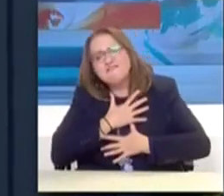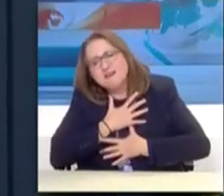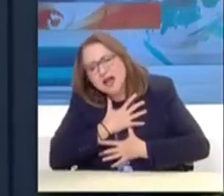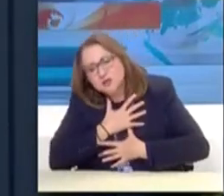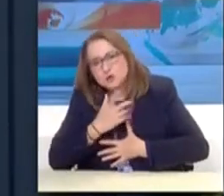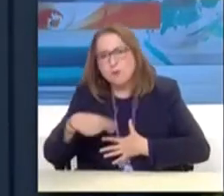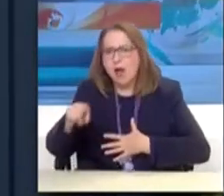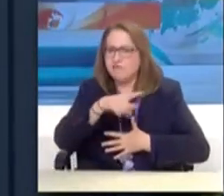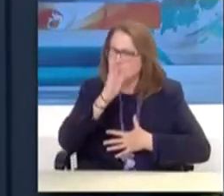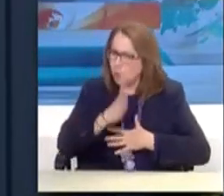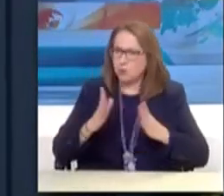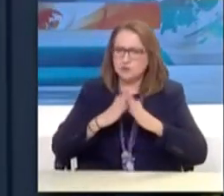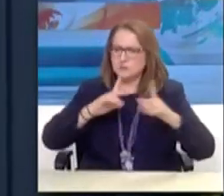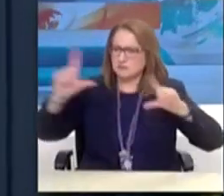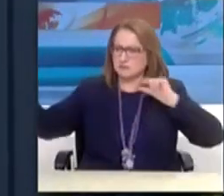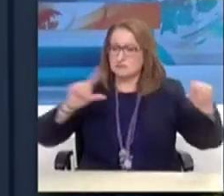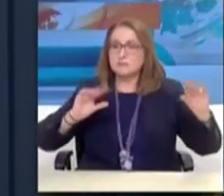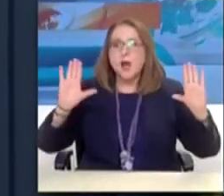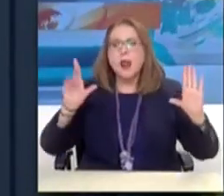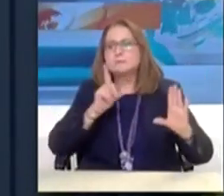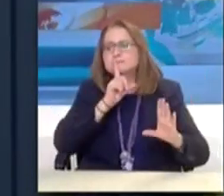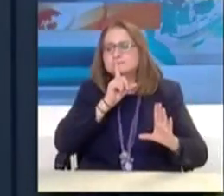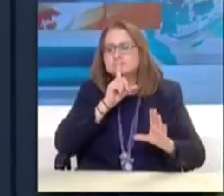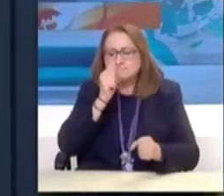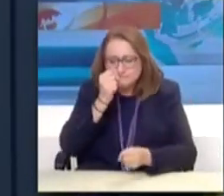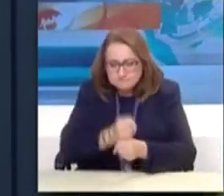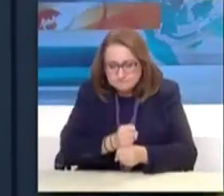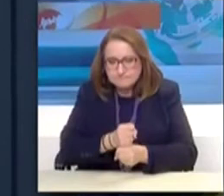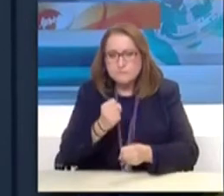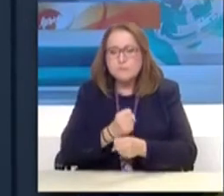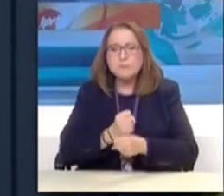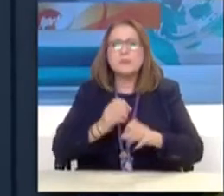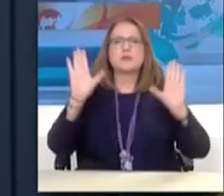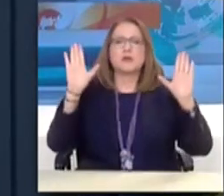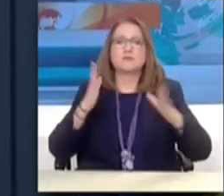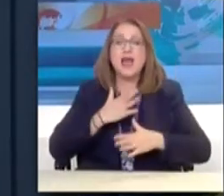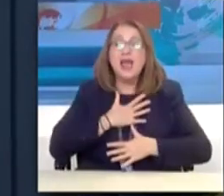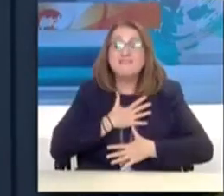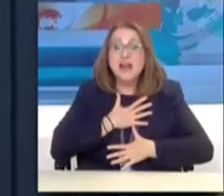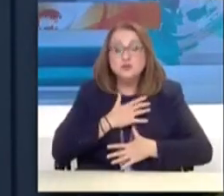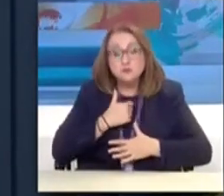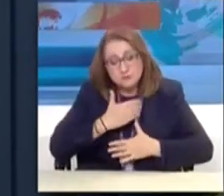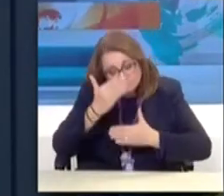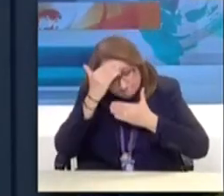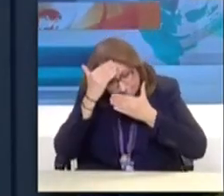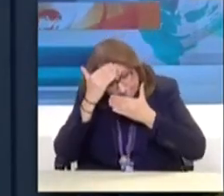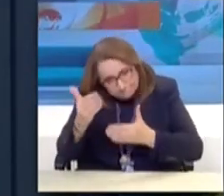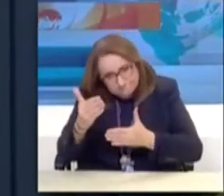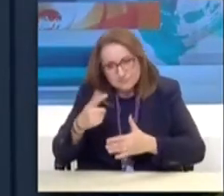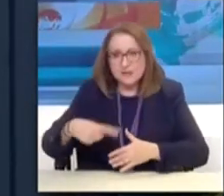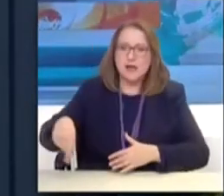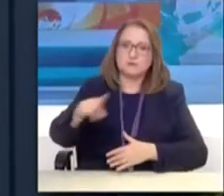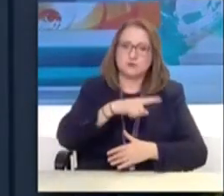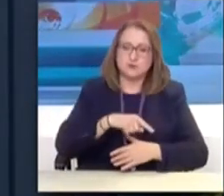στο σπίτι τους, αλλά δεν μπορούν. Και ο πιο απλός, ο πιο αποτελεσματικός τρόπος για να τους δείξουν ευγνωμοσύνη μας είναι